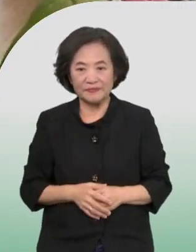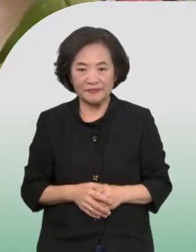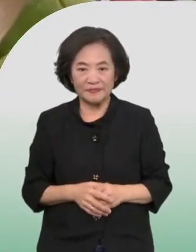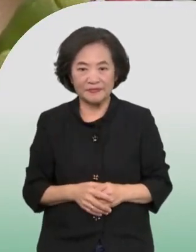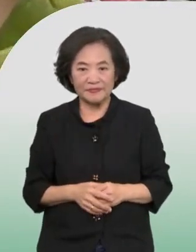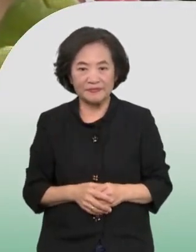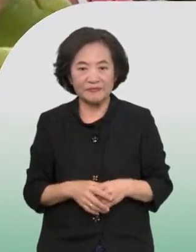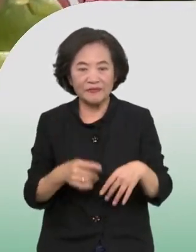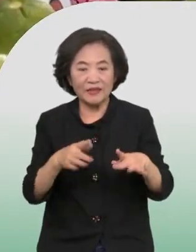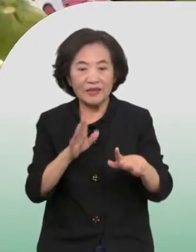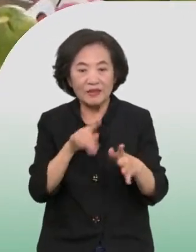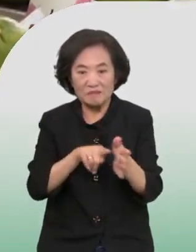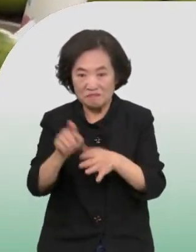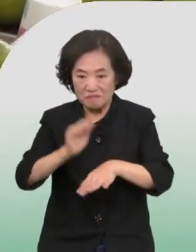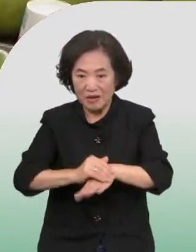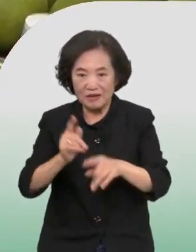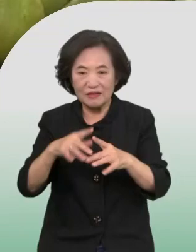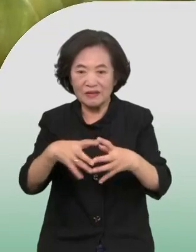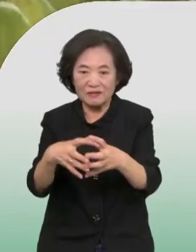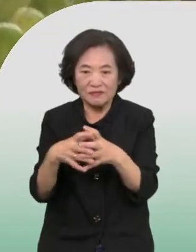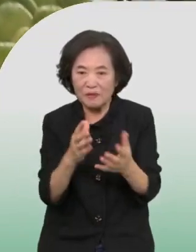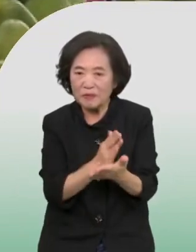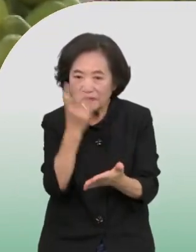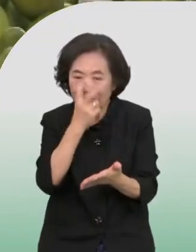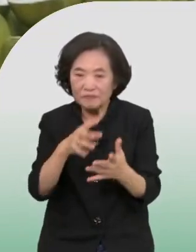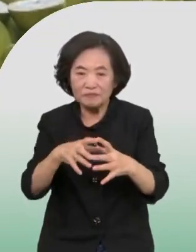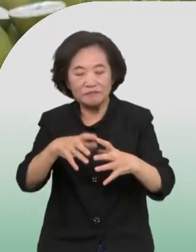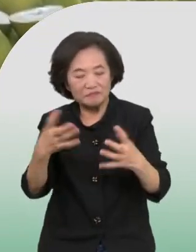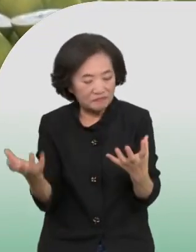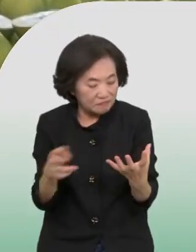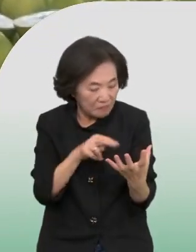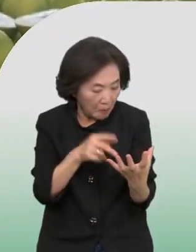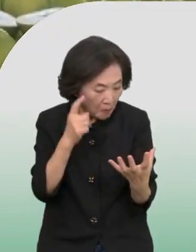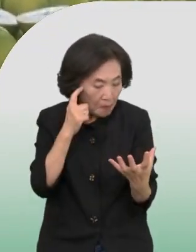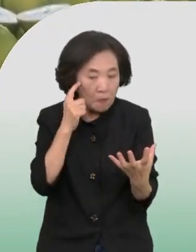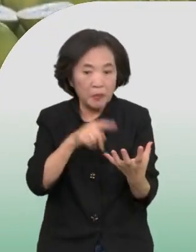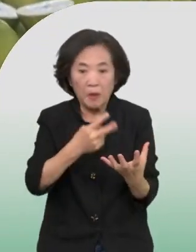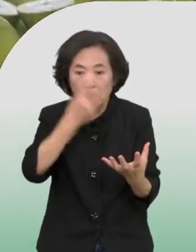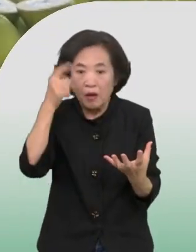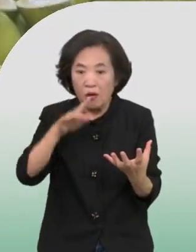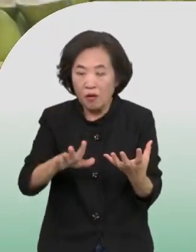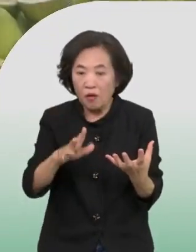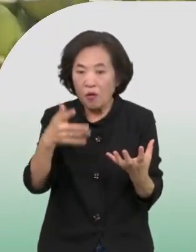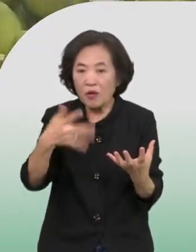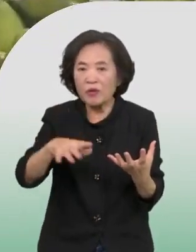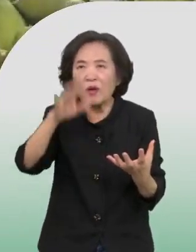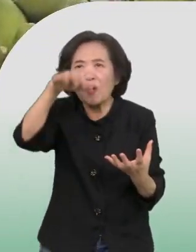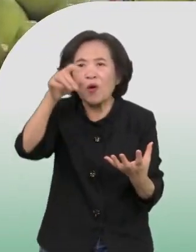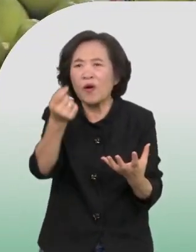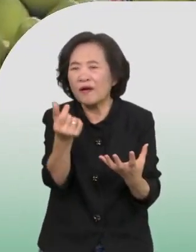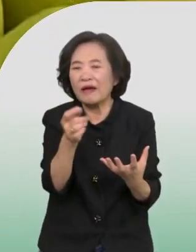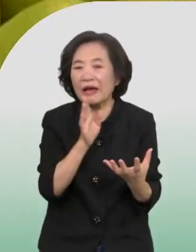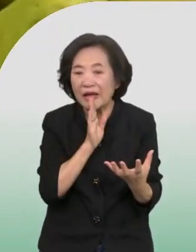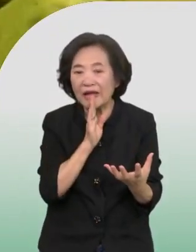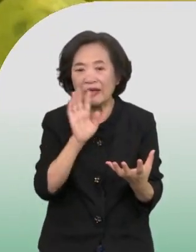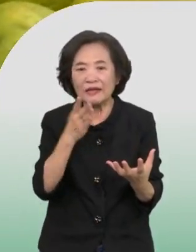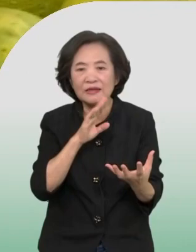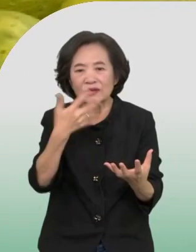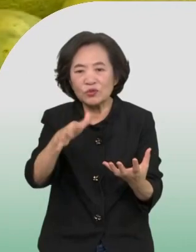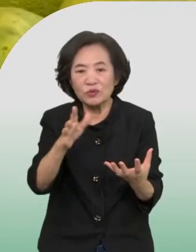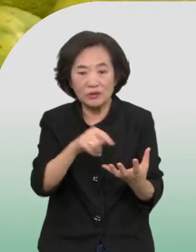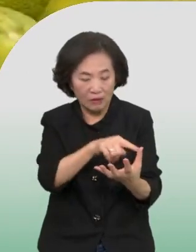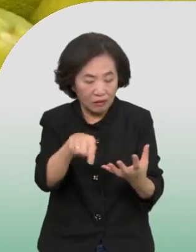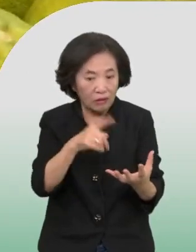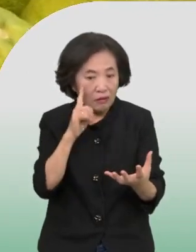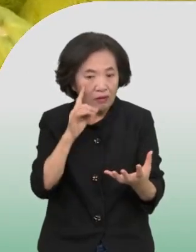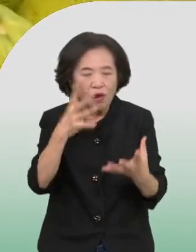有学者专家最新嘅评鉴团队详细看下云担油，发现今年虽然因为雨量下少，水米云担